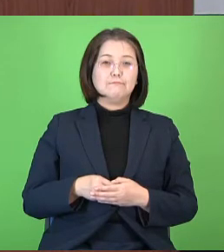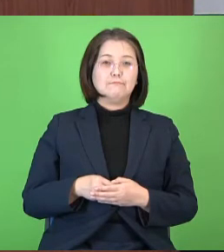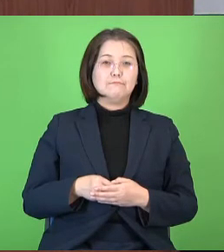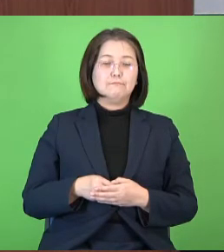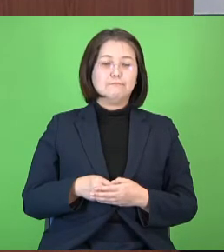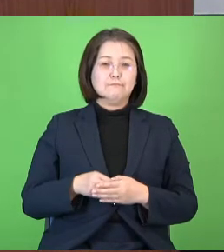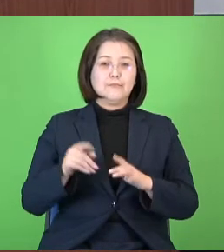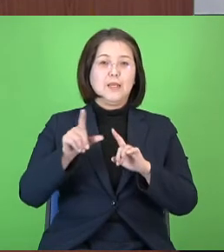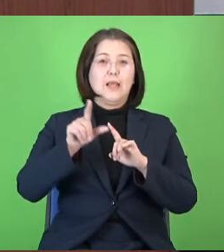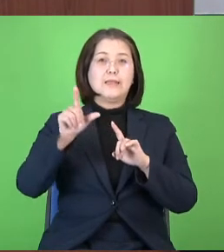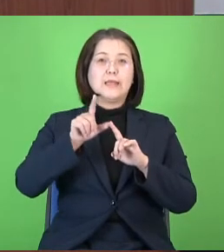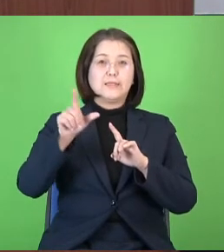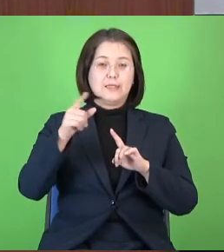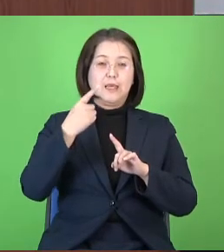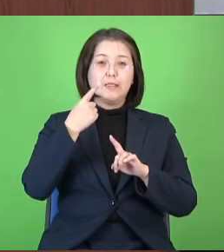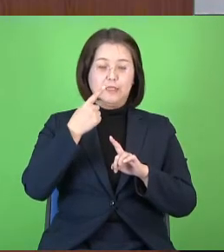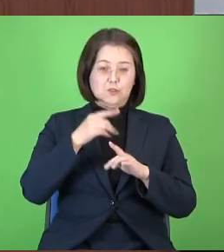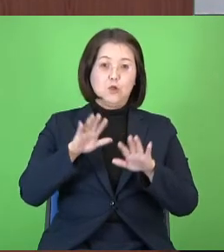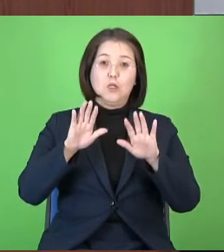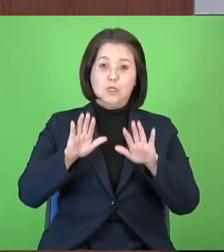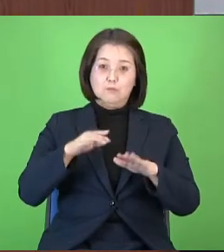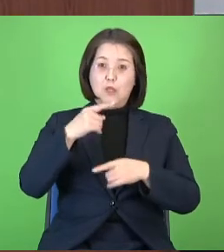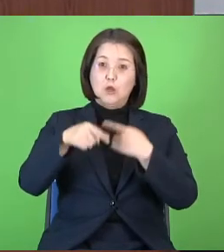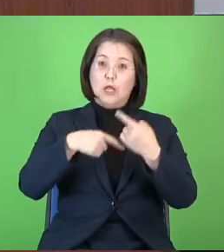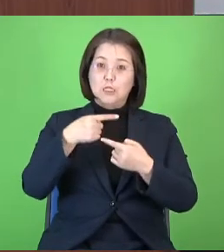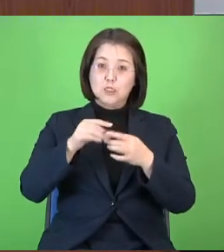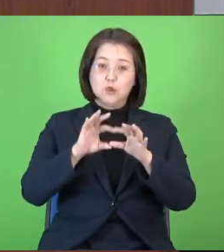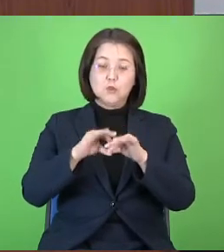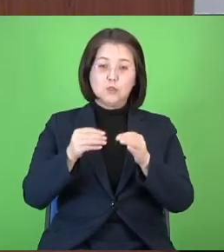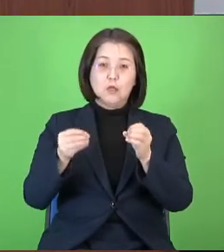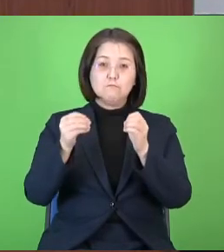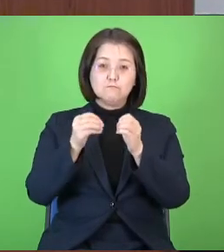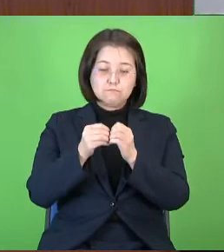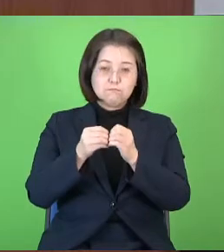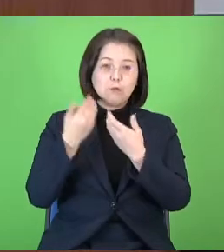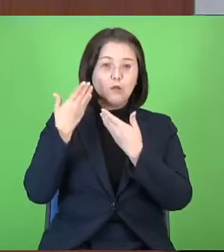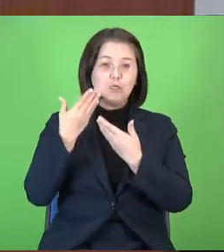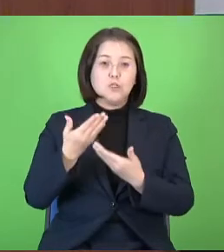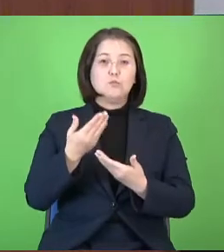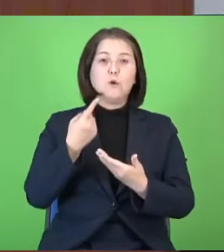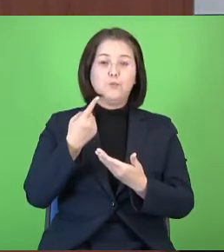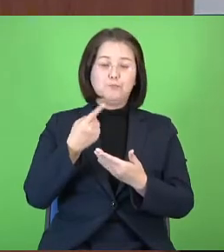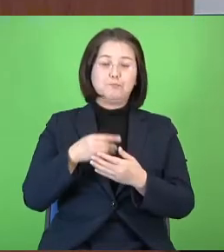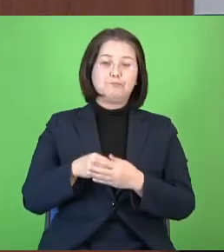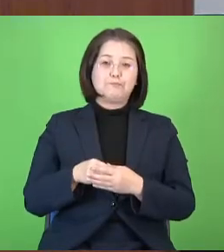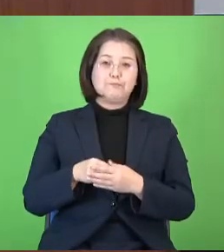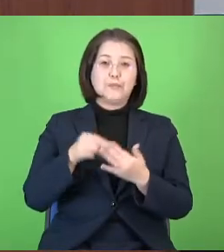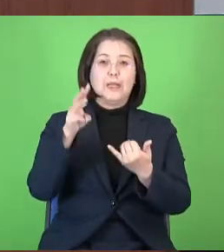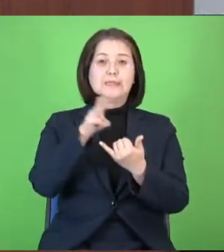考えてますけどおりましたmeええええええ